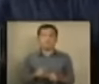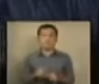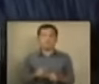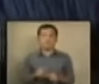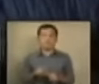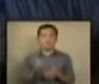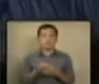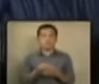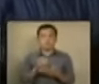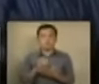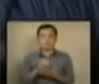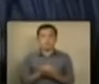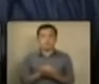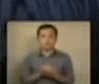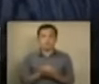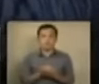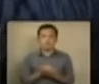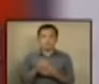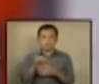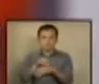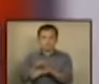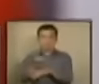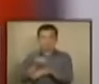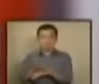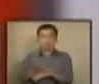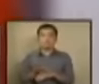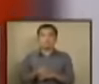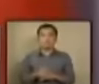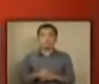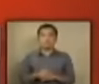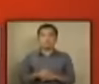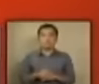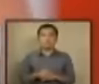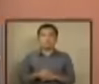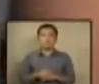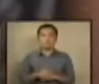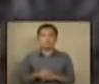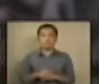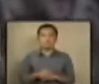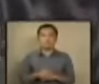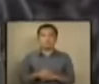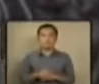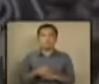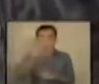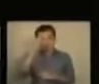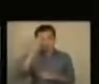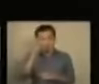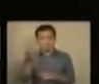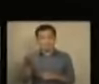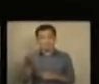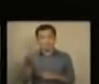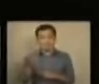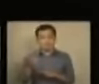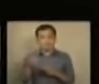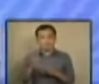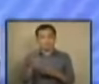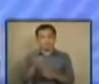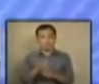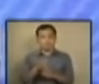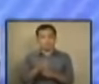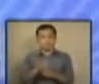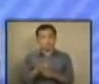syempre ho pinagpapayo din naman ho kami. Opo. Minsan po alam nyo naman po siguro para ang hirap din pong makialam